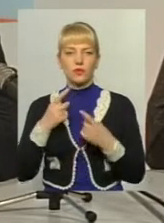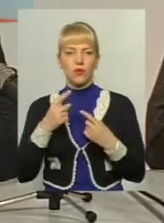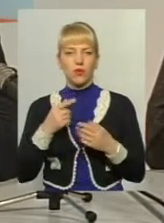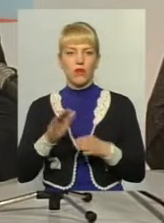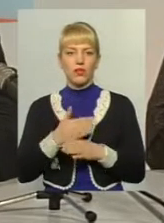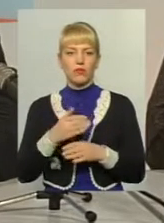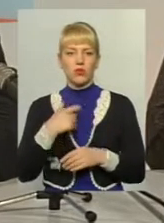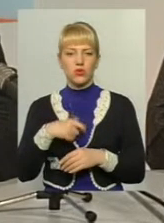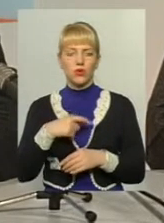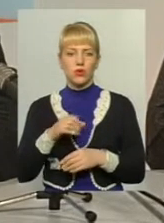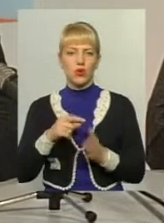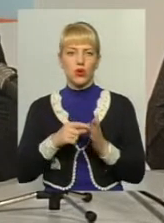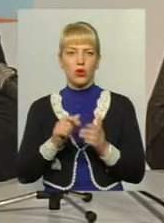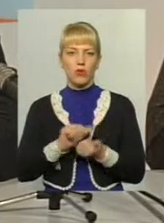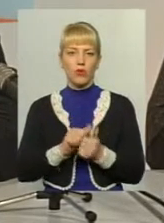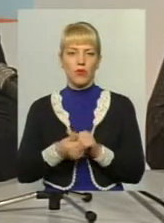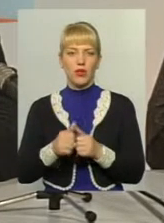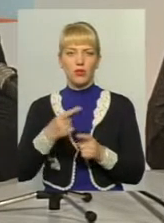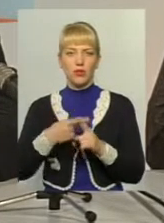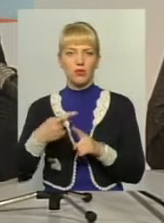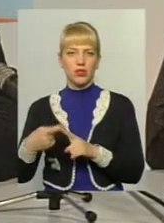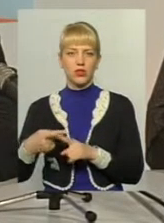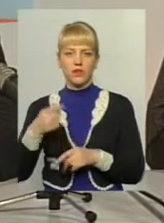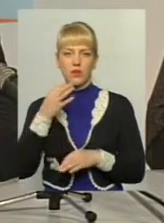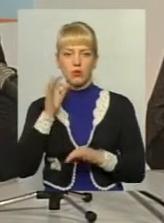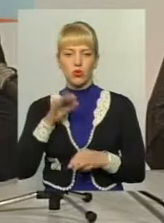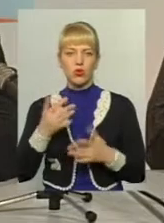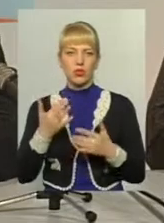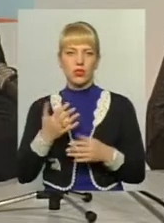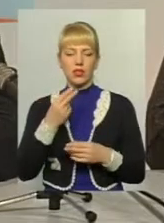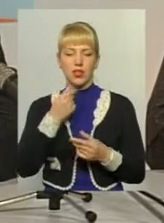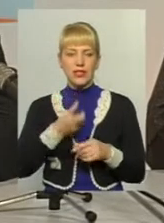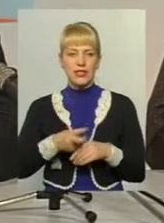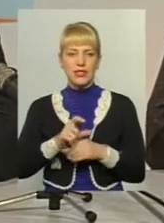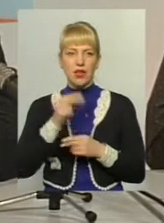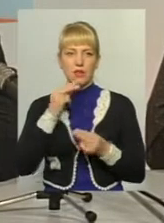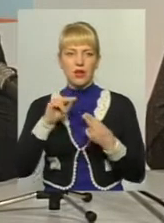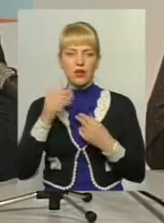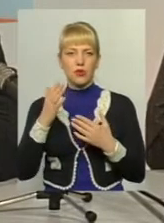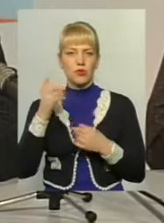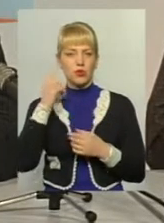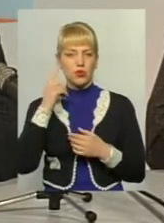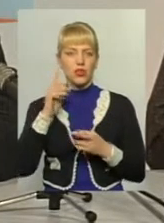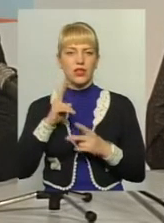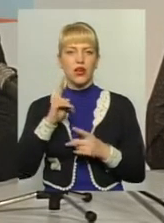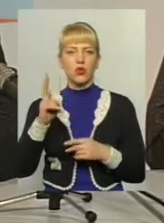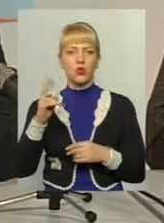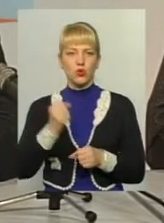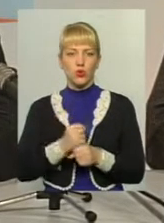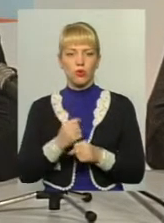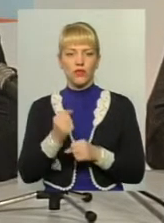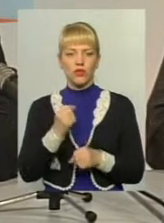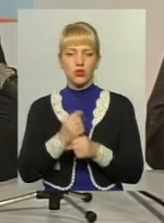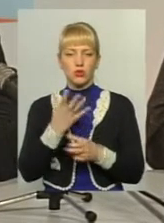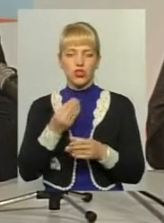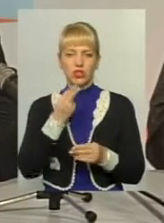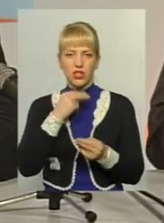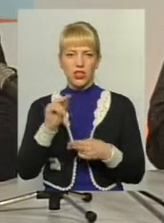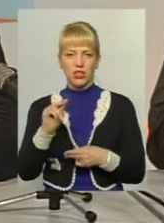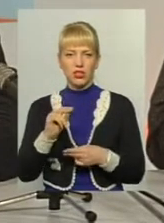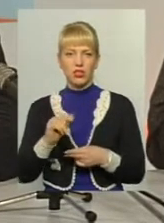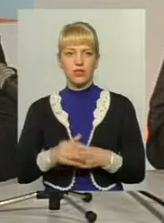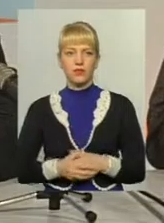чи для того, для майбутнього управління будинком. Так само Рада голів – це громадська організація, яка саме створена для того, щоб